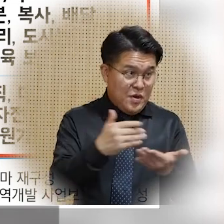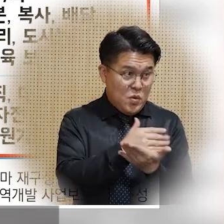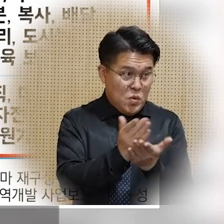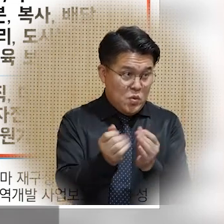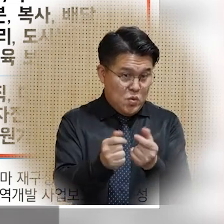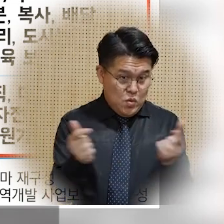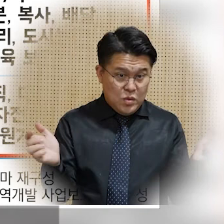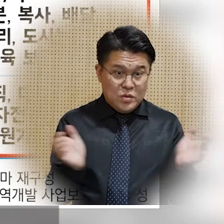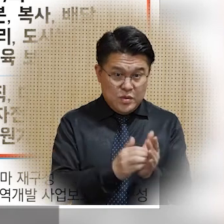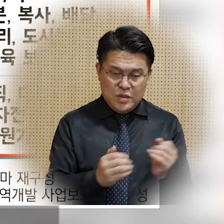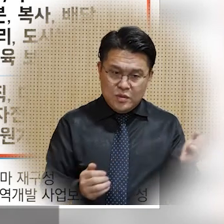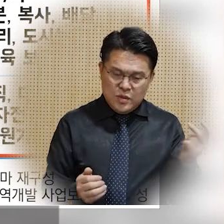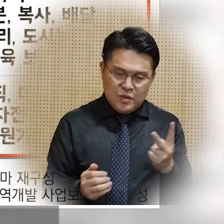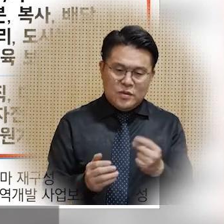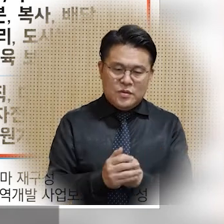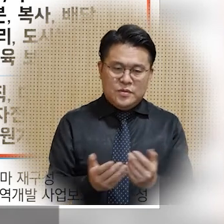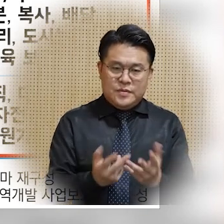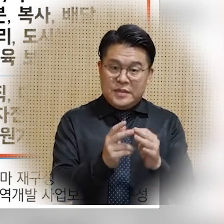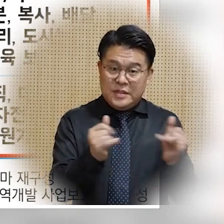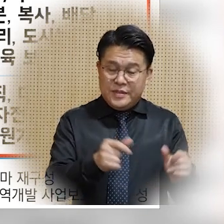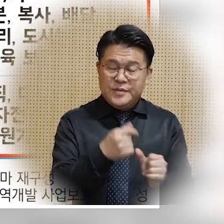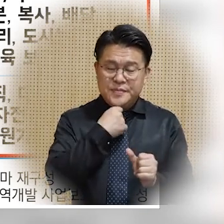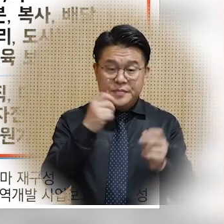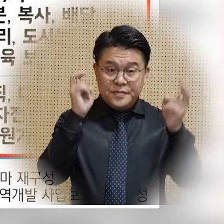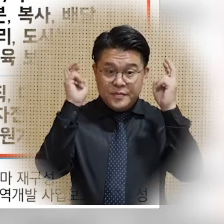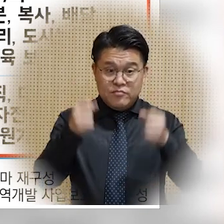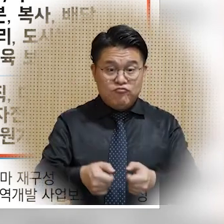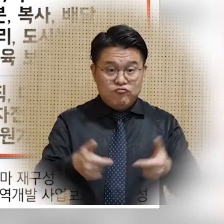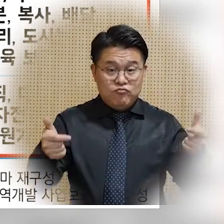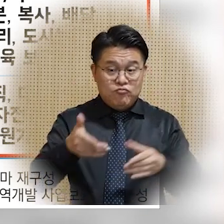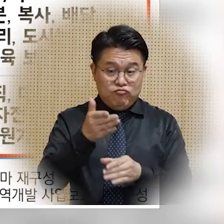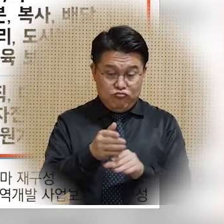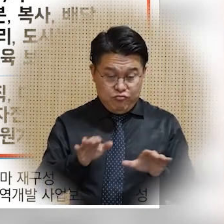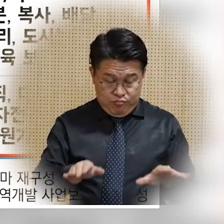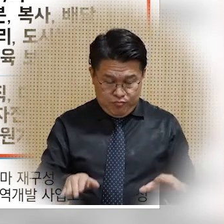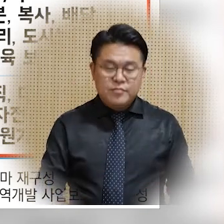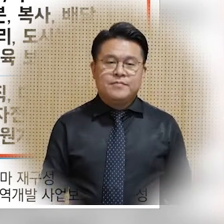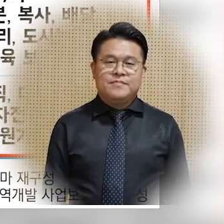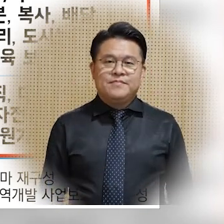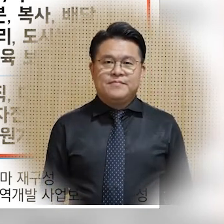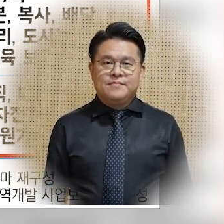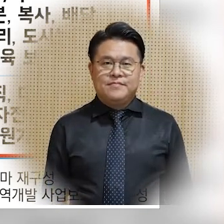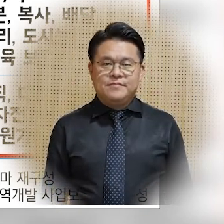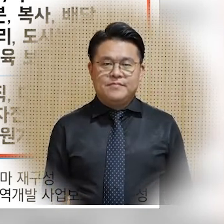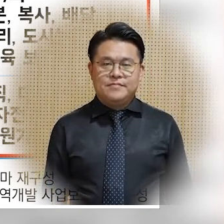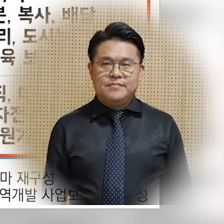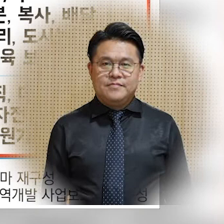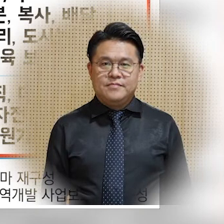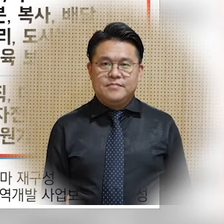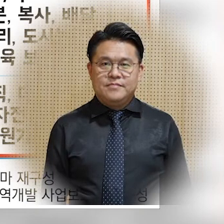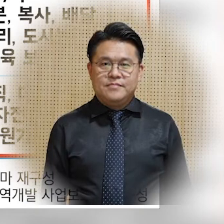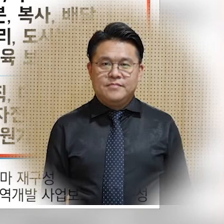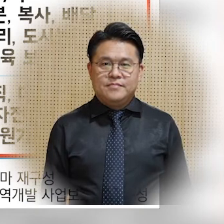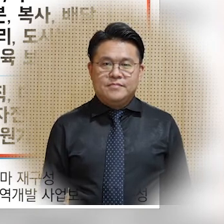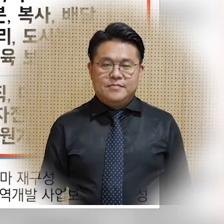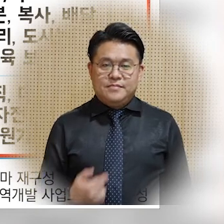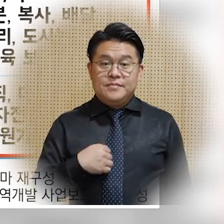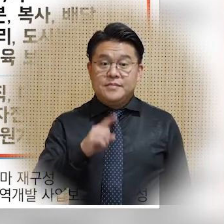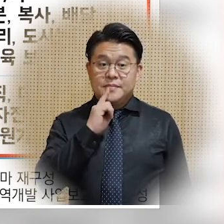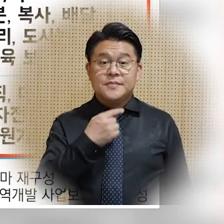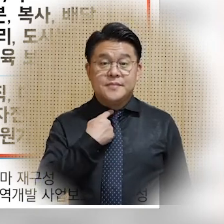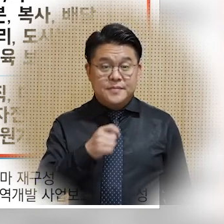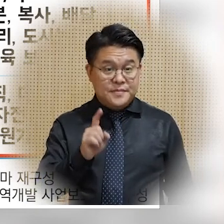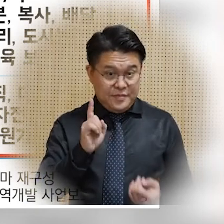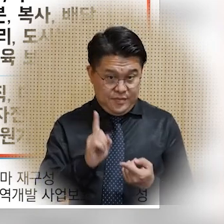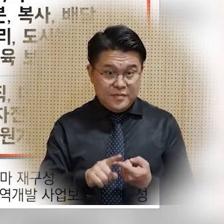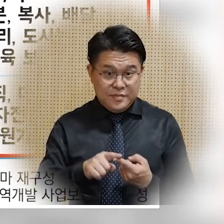그 직종들도 많이 다양해졌고, 발달장애인들을 고용하려는 회사들도 많이 생겨나고 있는 그런 상황입니다.